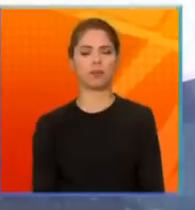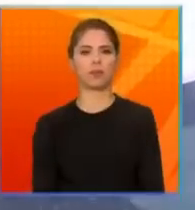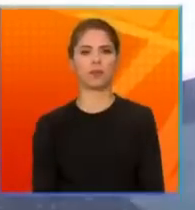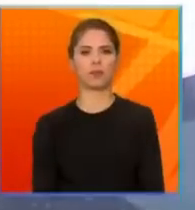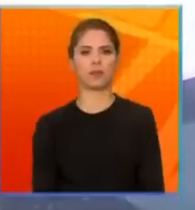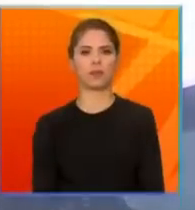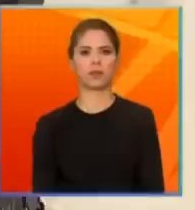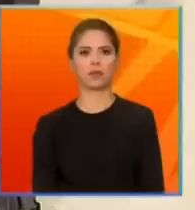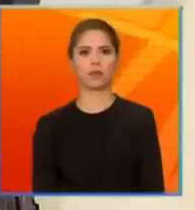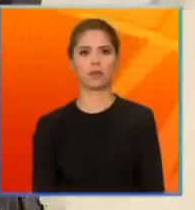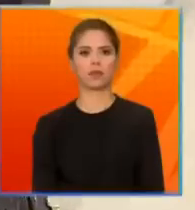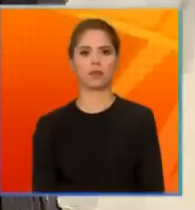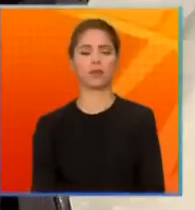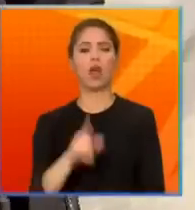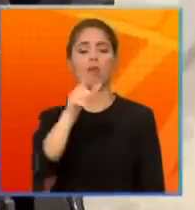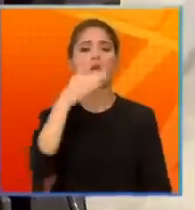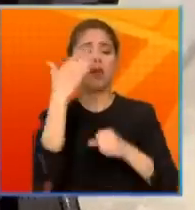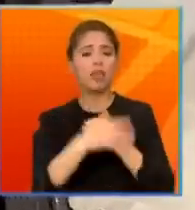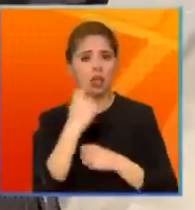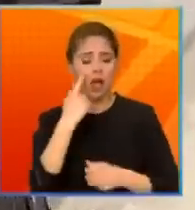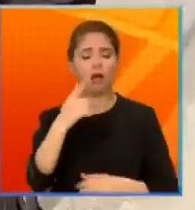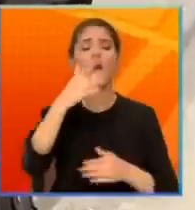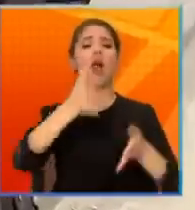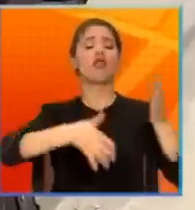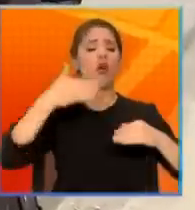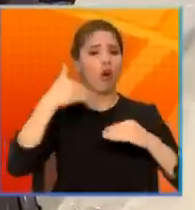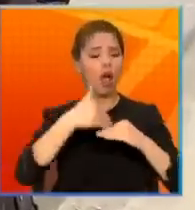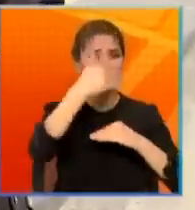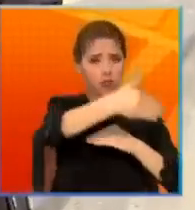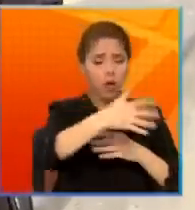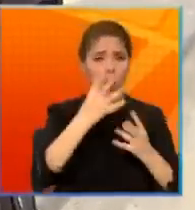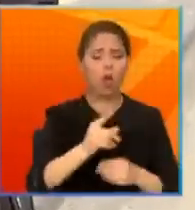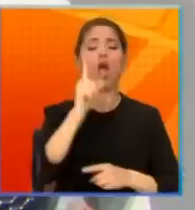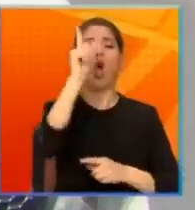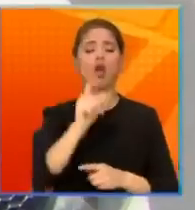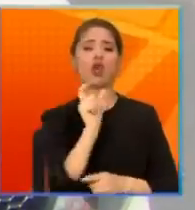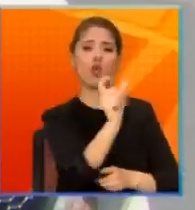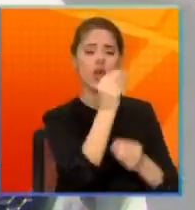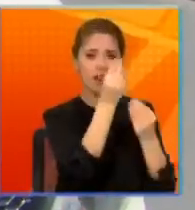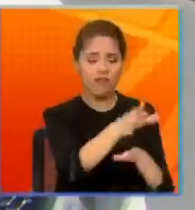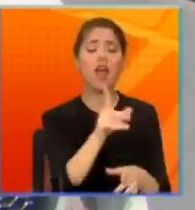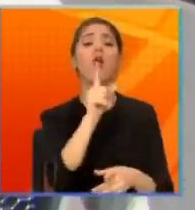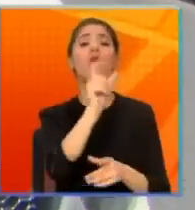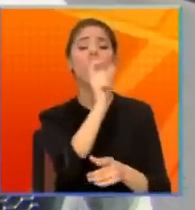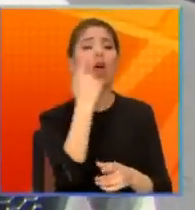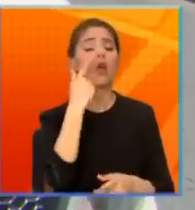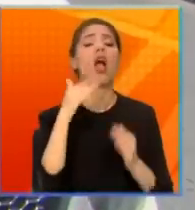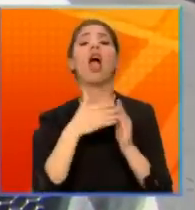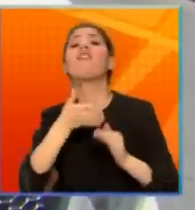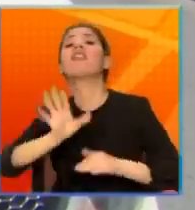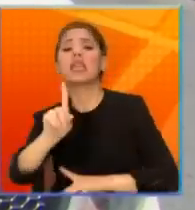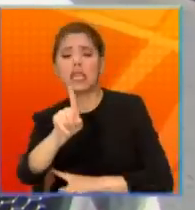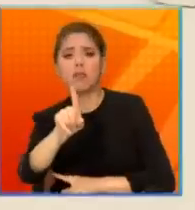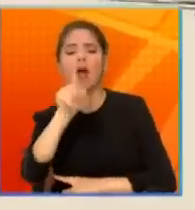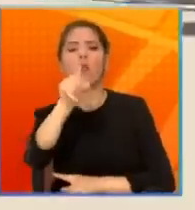Yasağa rağmen sokağa çıkanlara önce uyarı yapılacak. Uyarıya rağmen evlerine gitmeyenlere